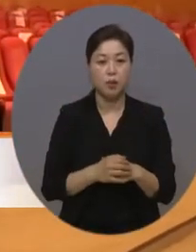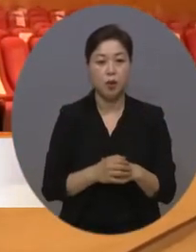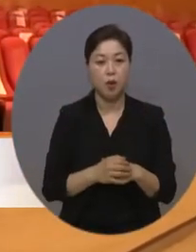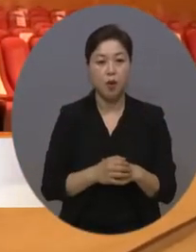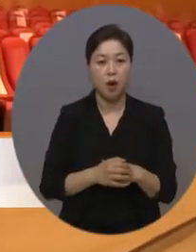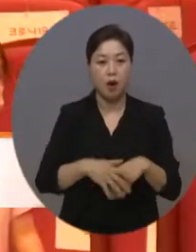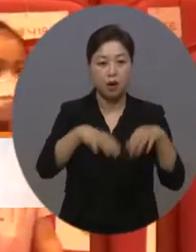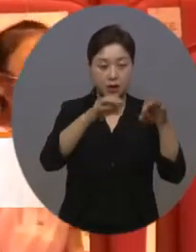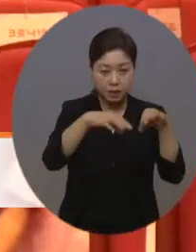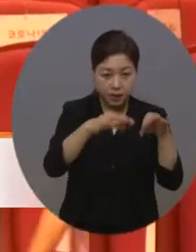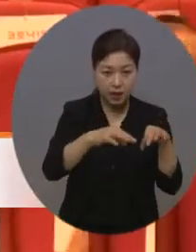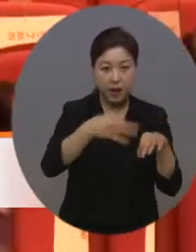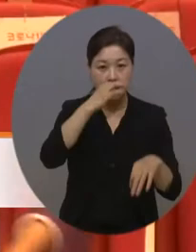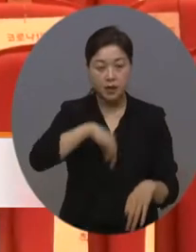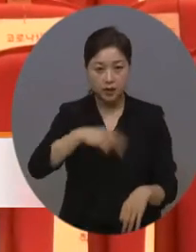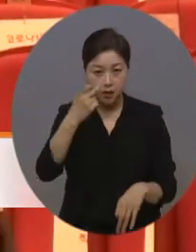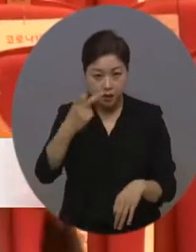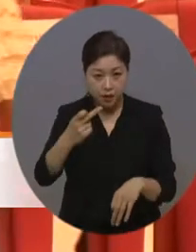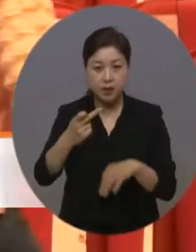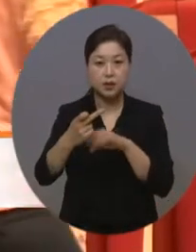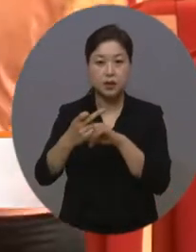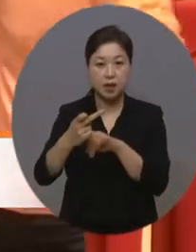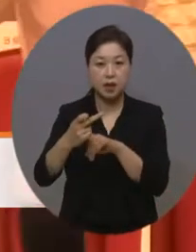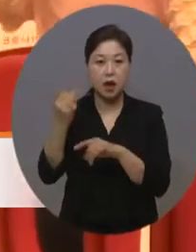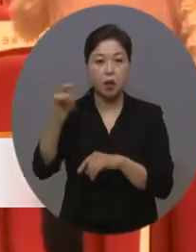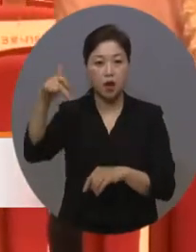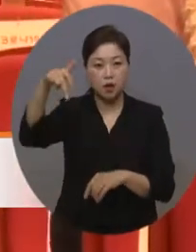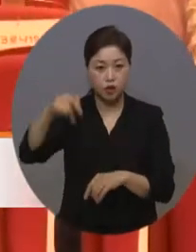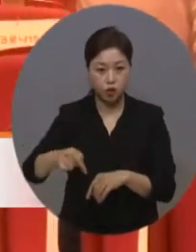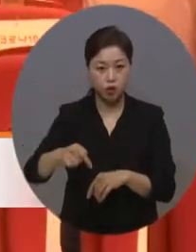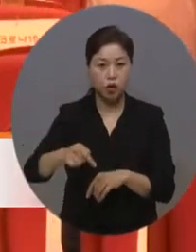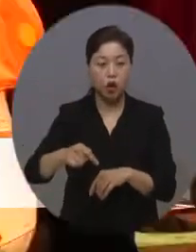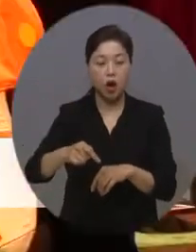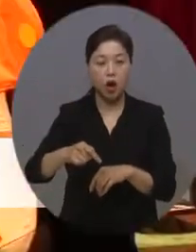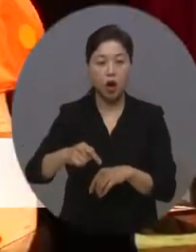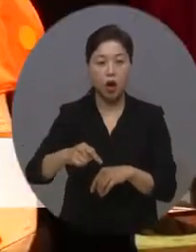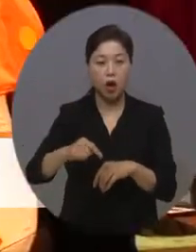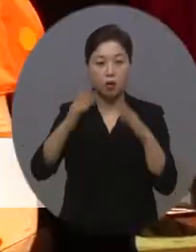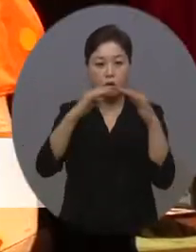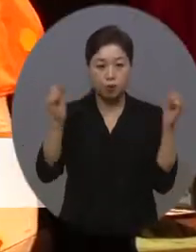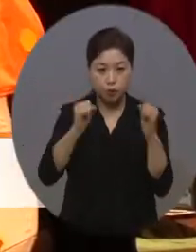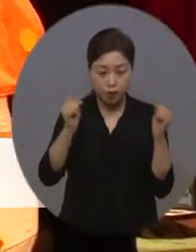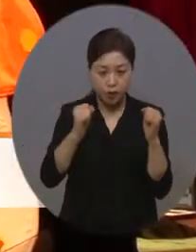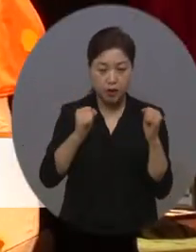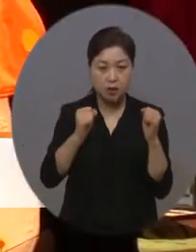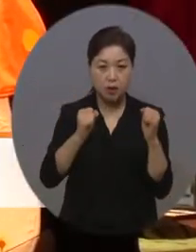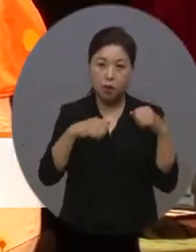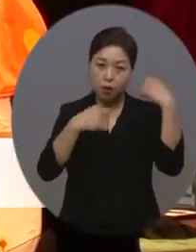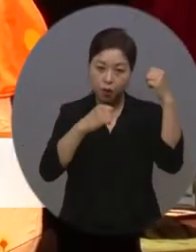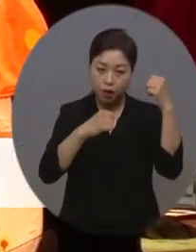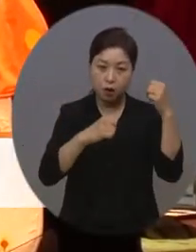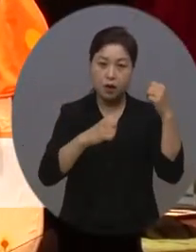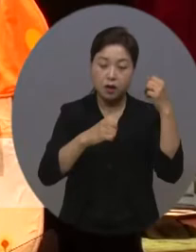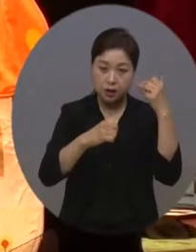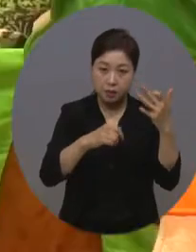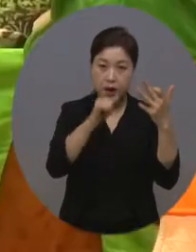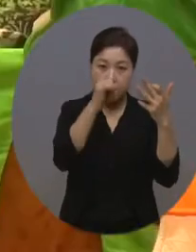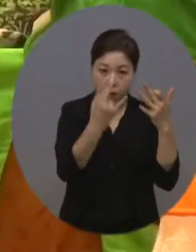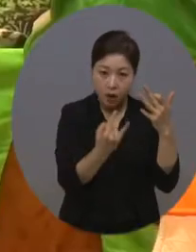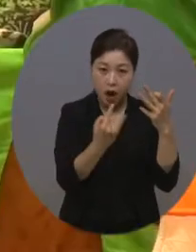완주 등 전북 지역 7개 시군에서 18회, 그리고 어린이 창의 체험관에서 7회가 진행될